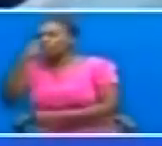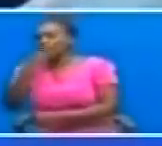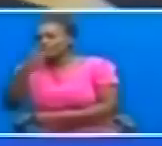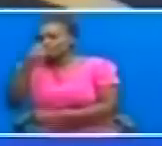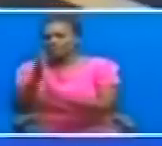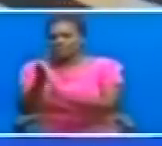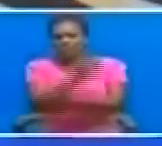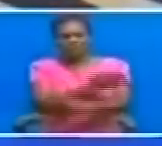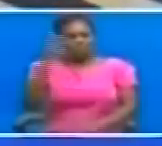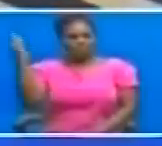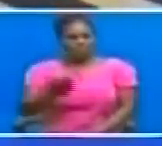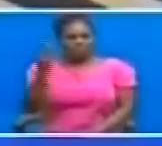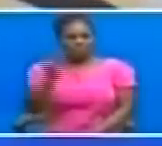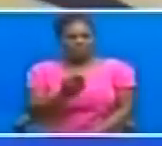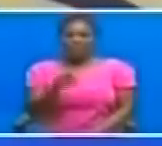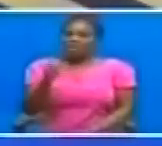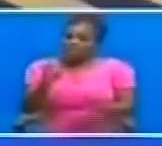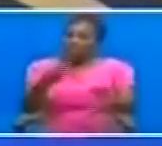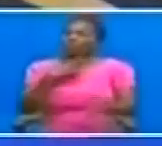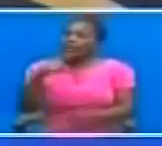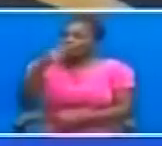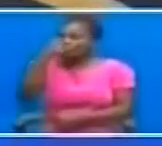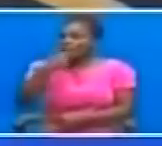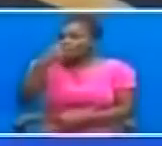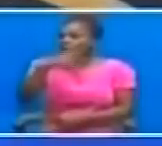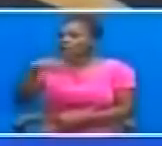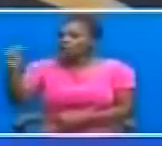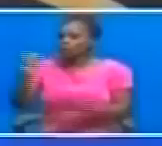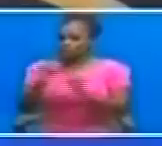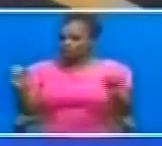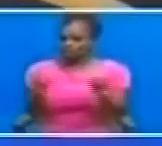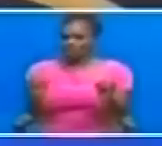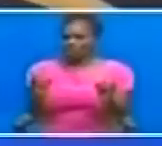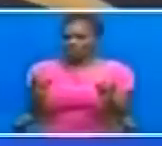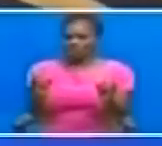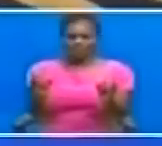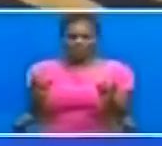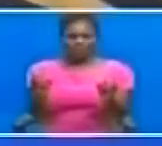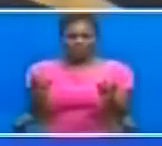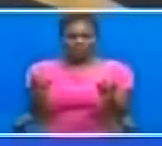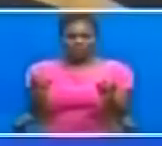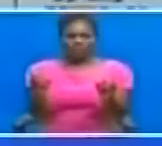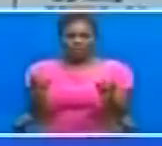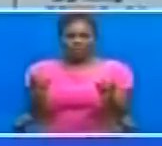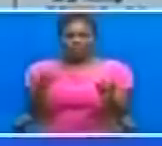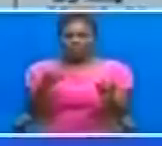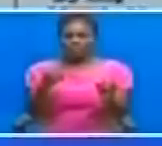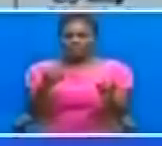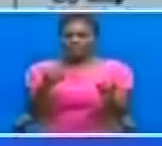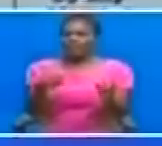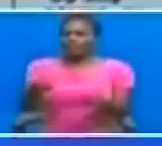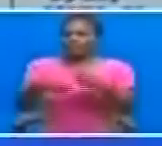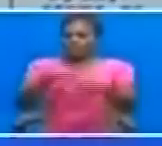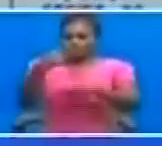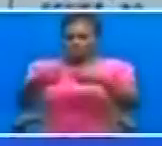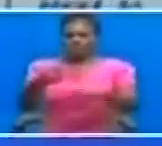kumkatakata. Sasa kama hutaki kupeleka Tanzania, hata they were joking. Sikawa tu namnaambia, I don't know what happened. Jamenya